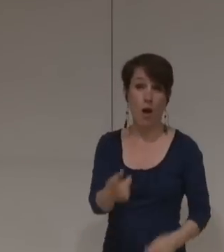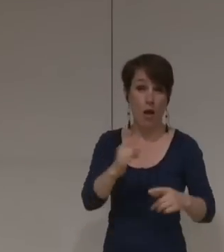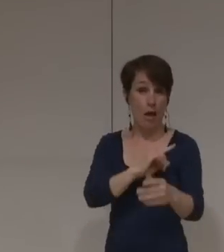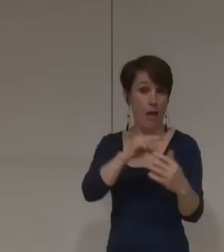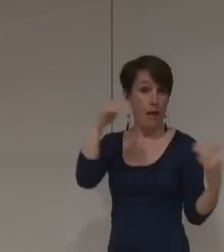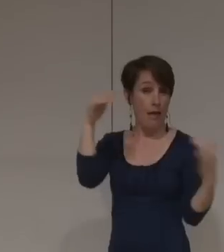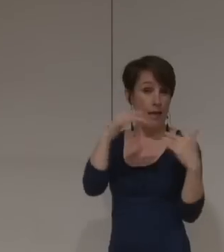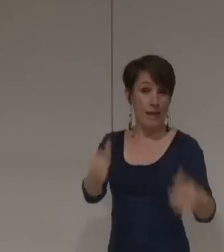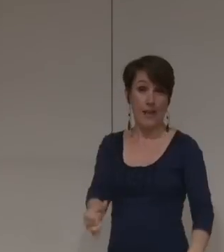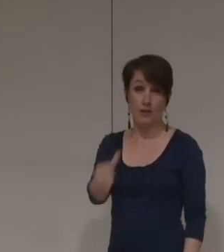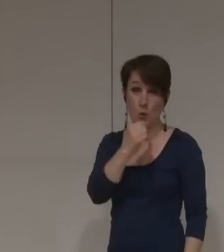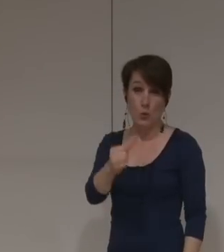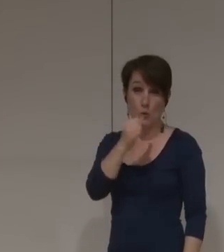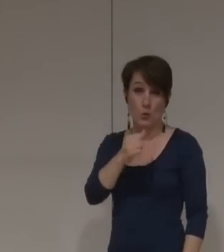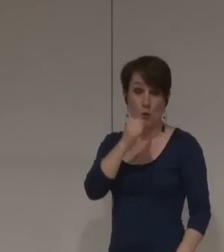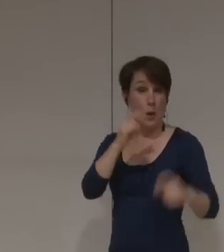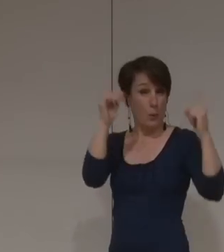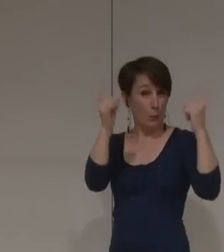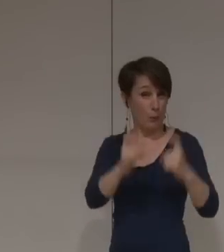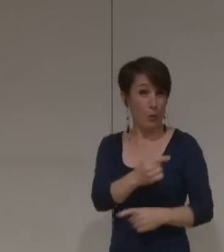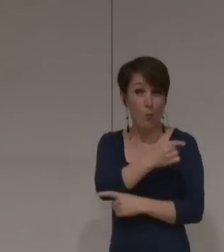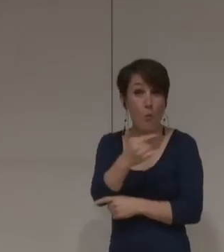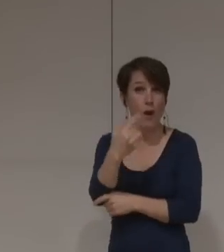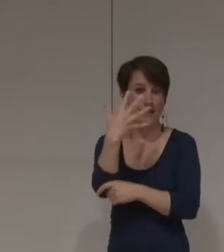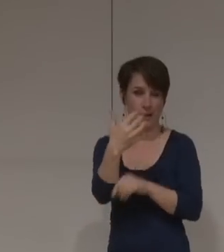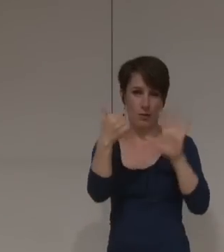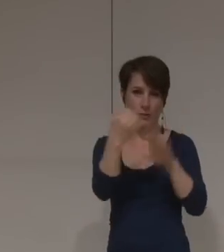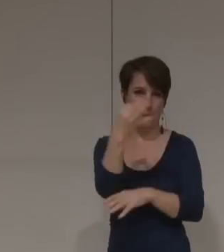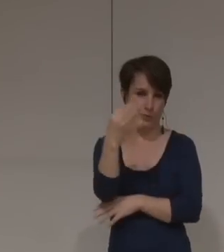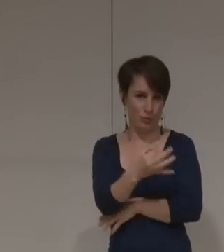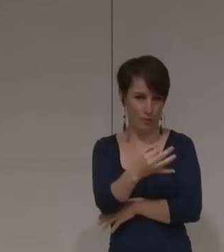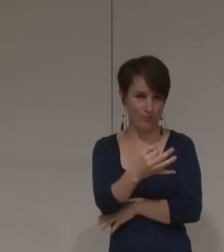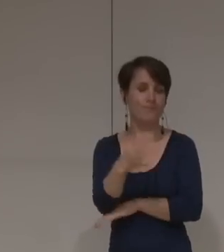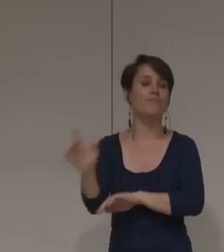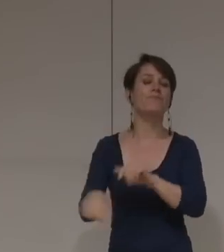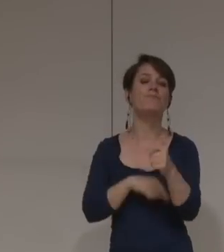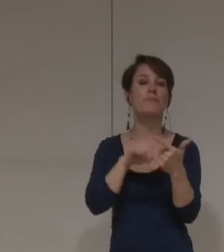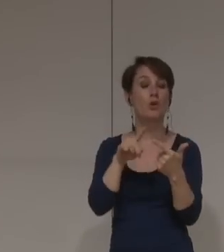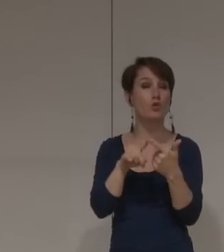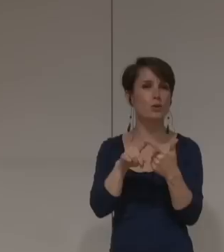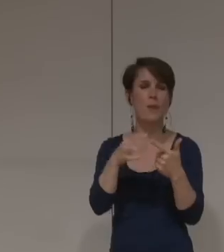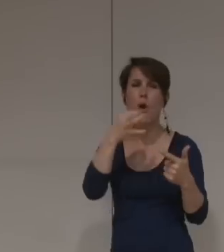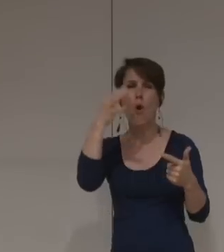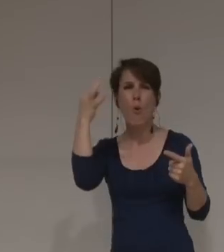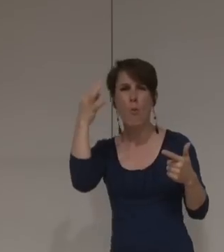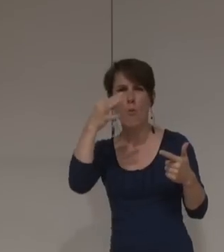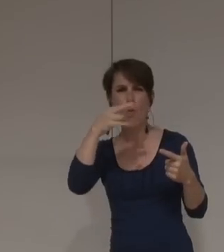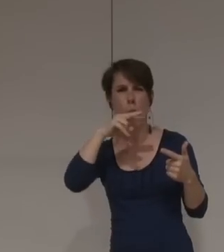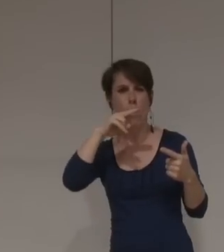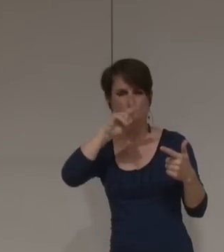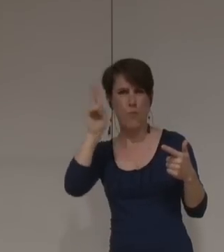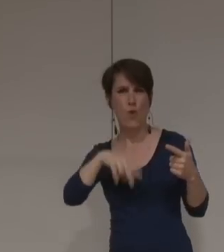% par rapport à la situation actuelle deuxièmement à réduire la pollution lumineuse de plus de 80